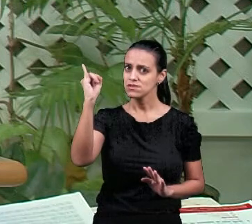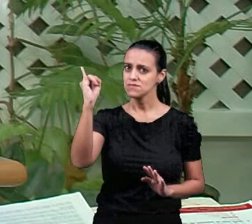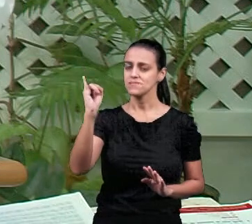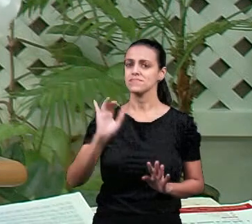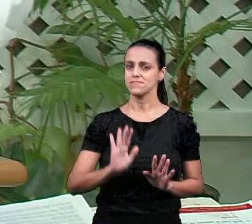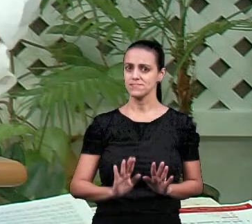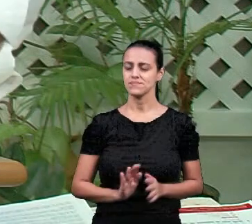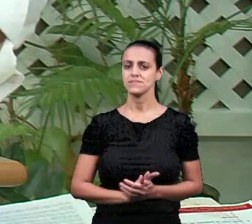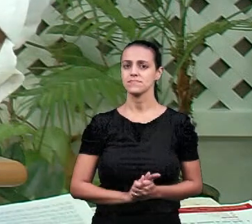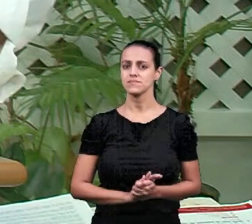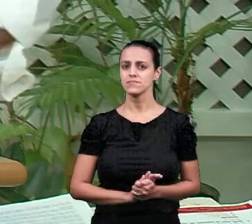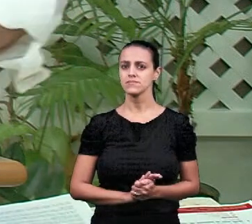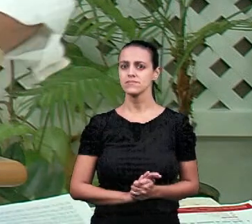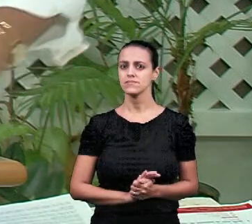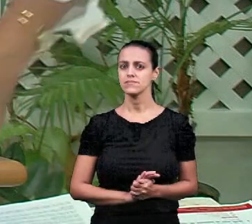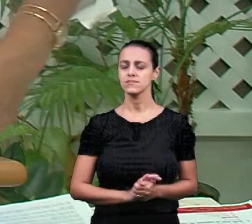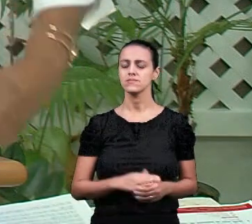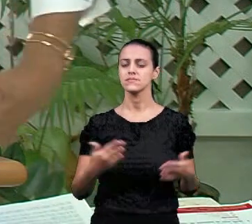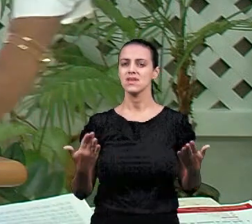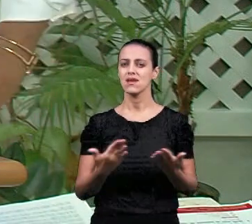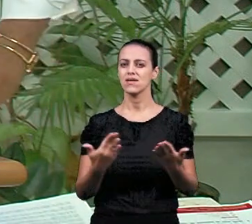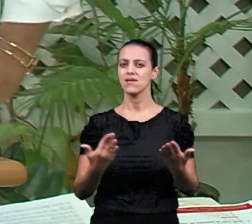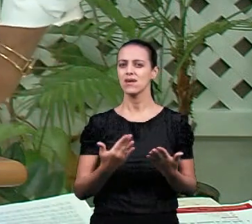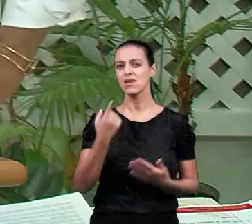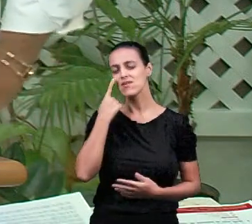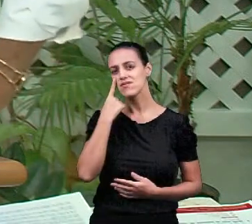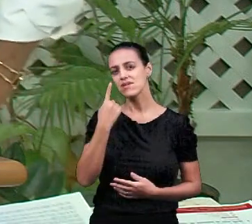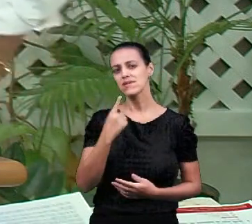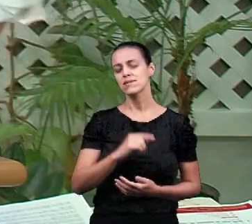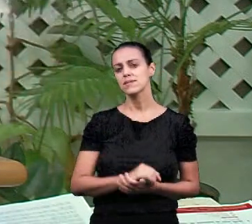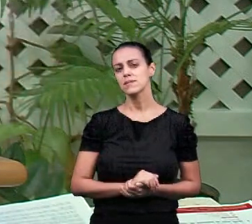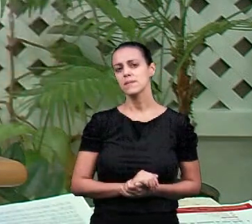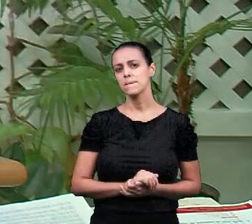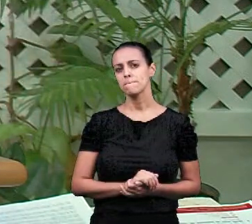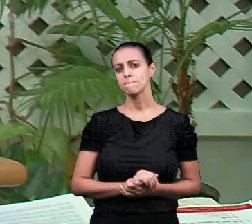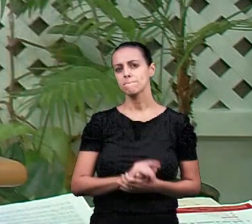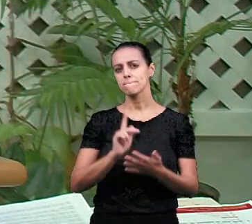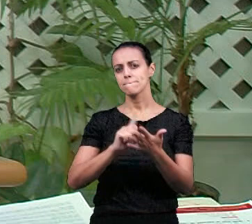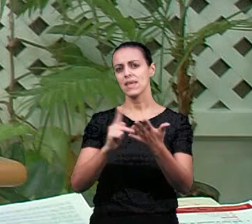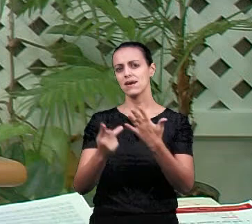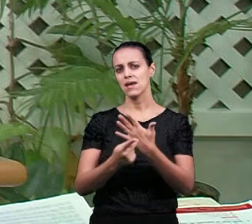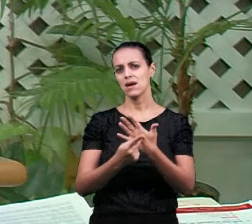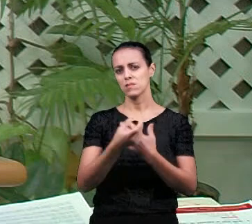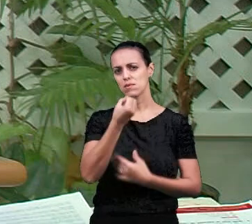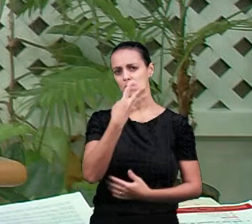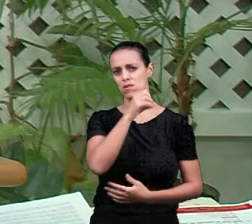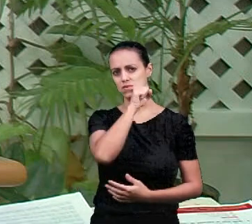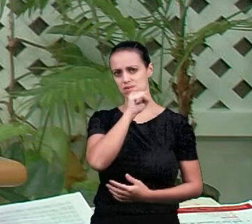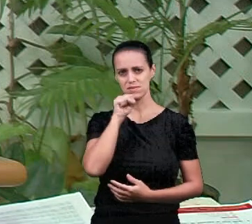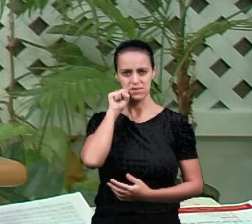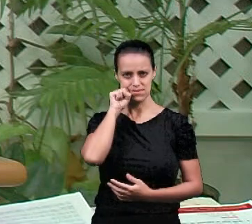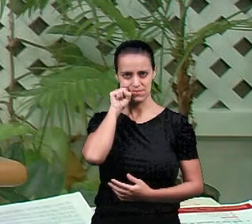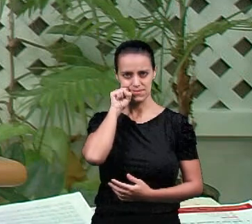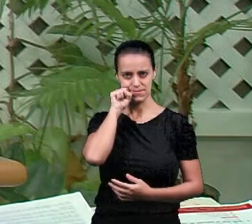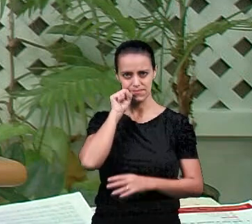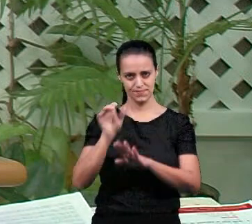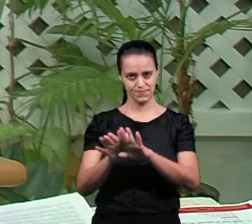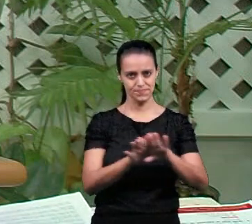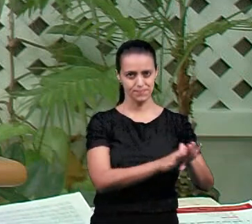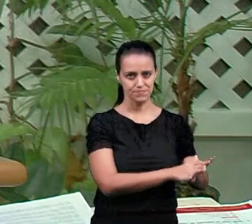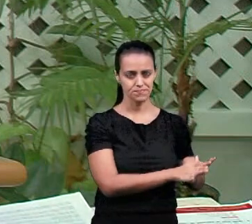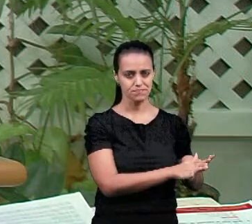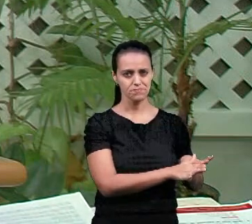bien cette réponse. Passons maintenant à la parabole du bon samaritain. Regardez bien,